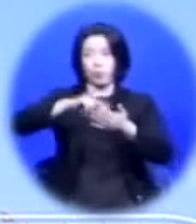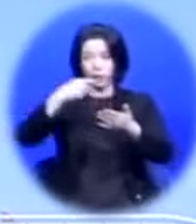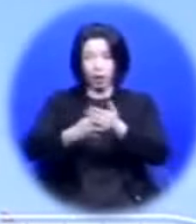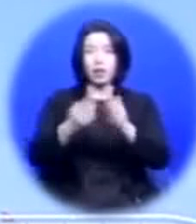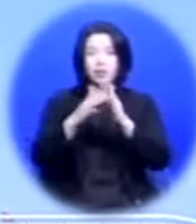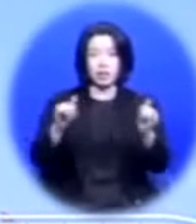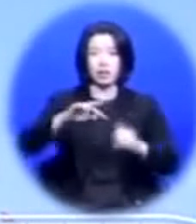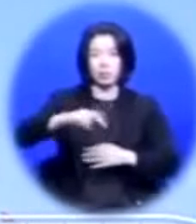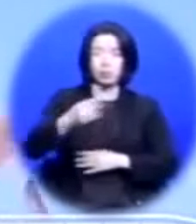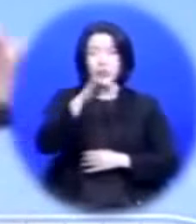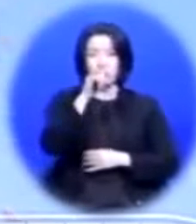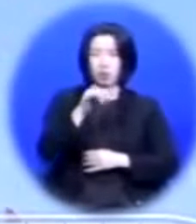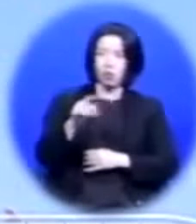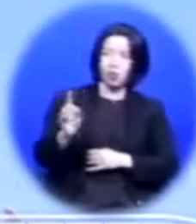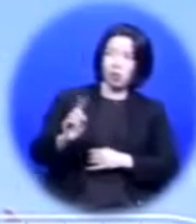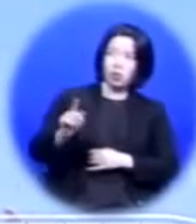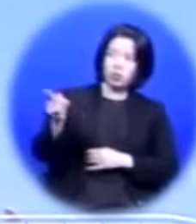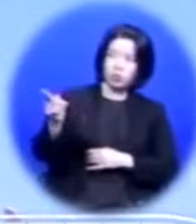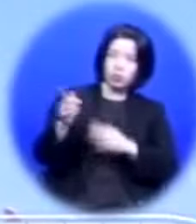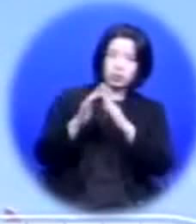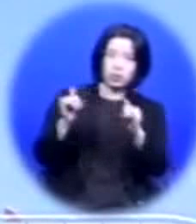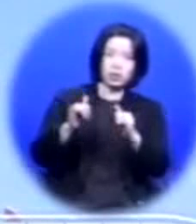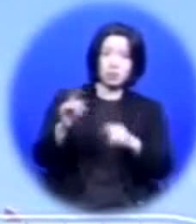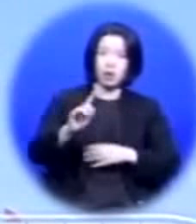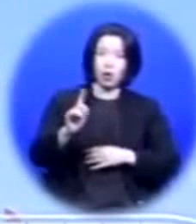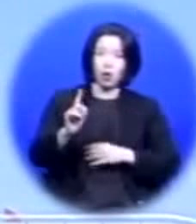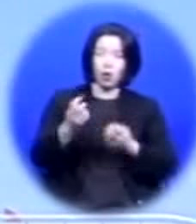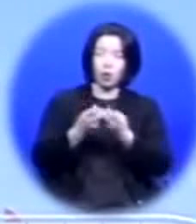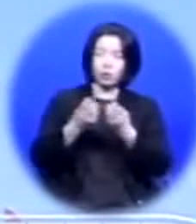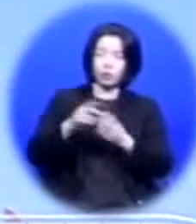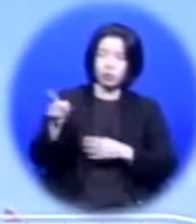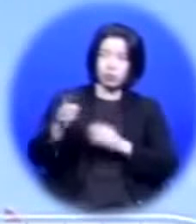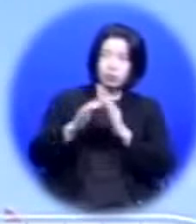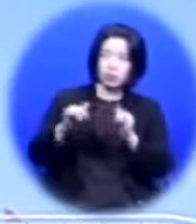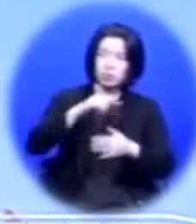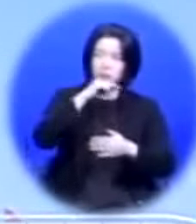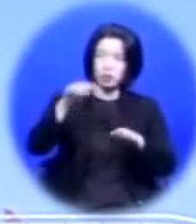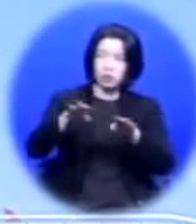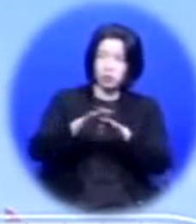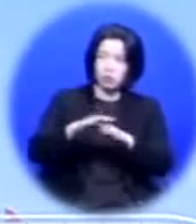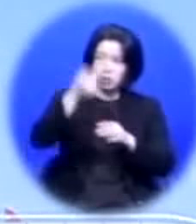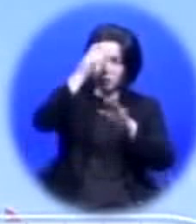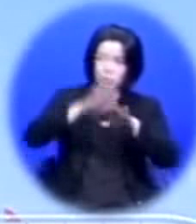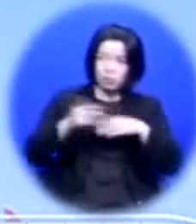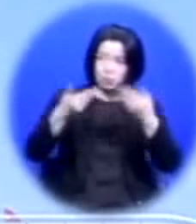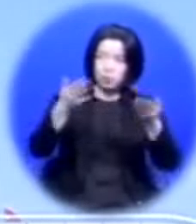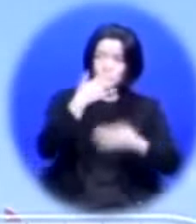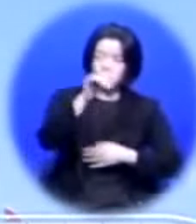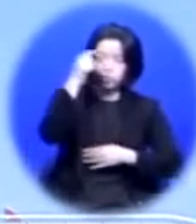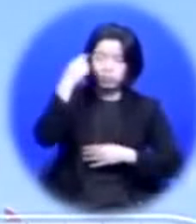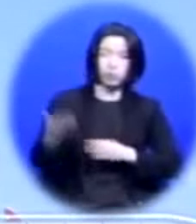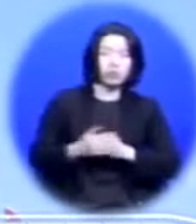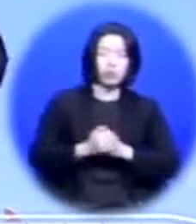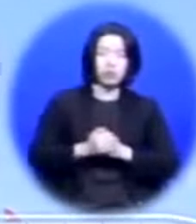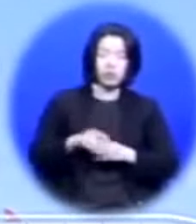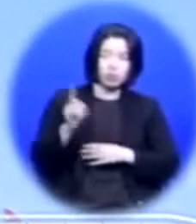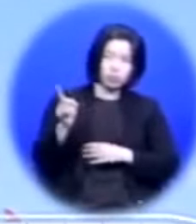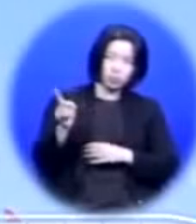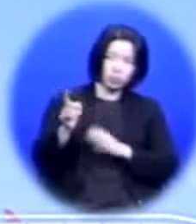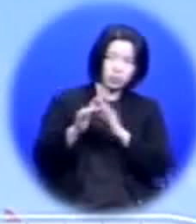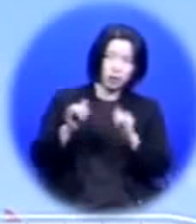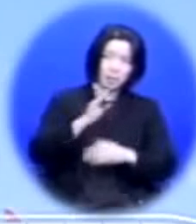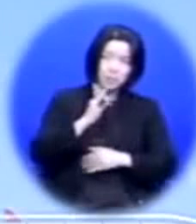있잖아 어떻게 저 사람이 어떻게 저 사람이 일일 가서 예배드리지 아니 그 사람이